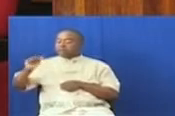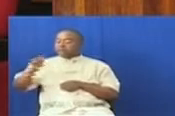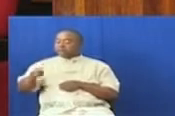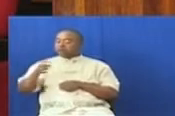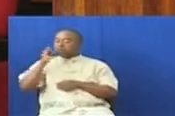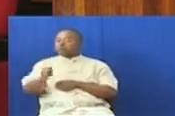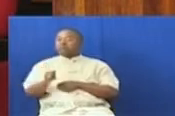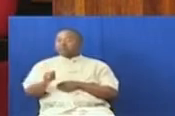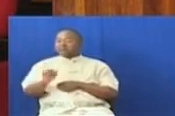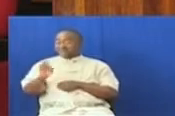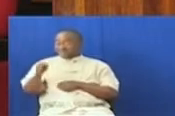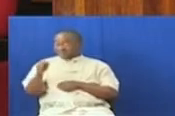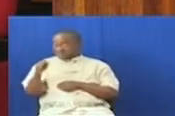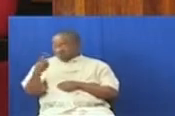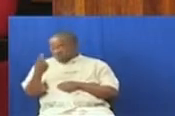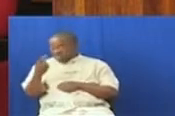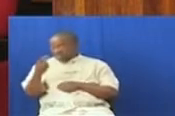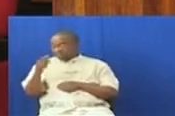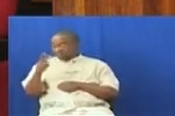nne mpaka tano,